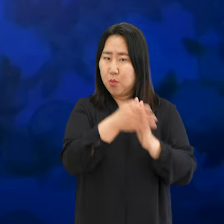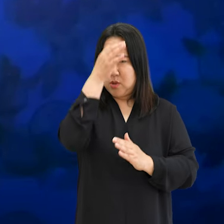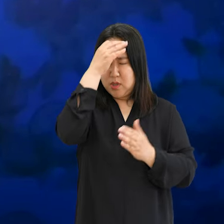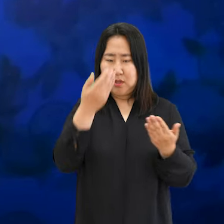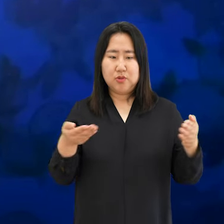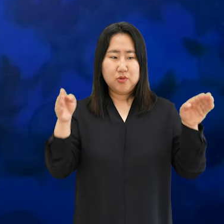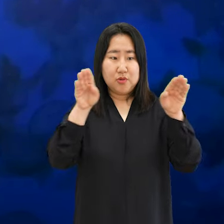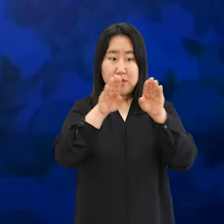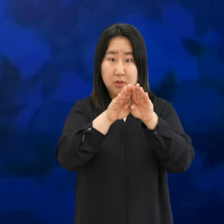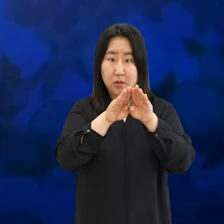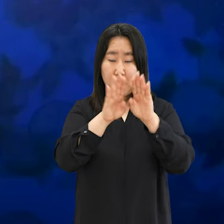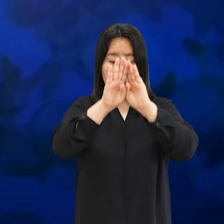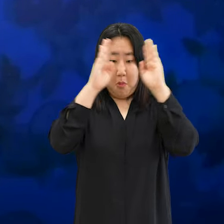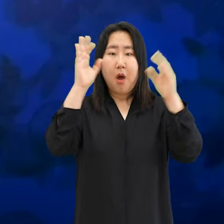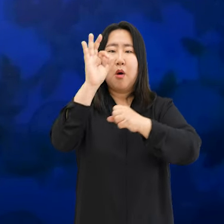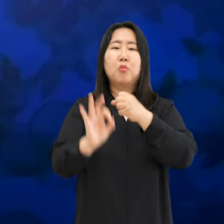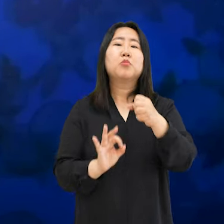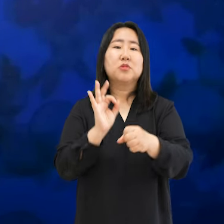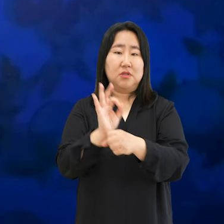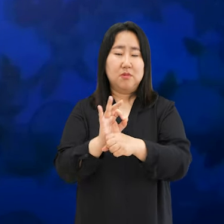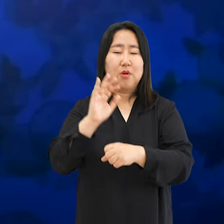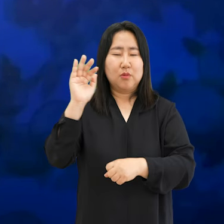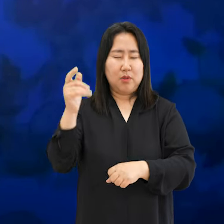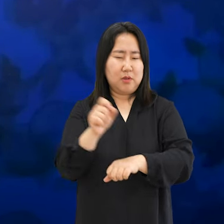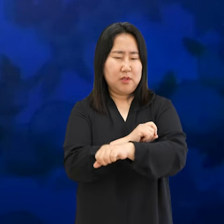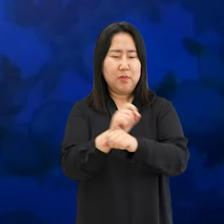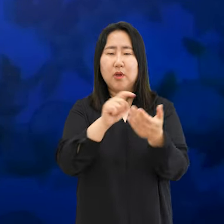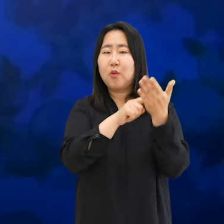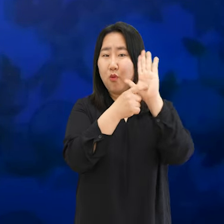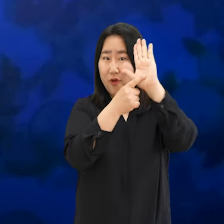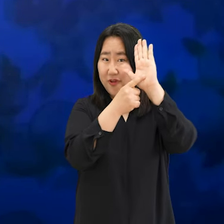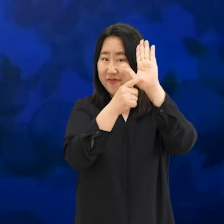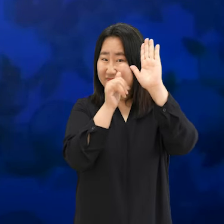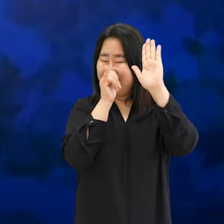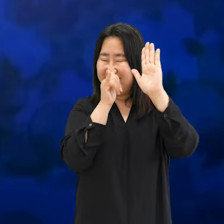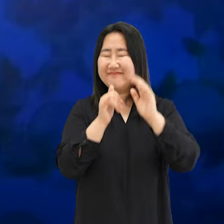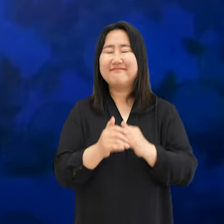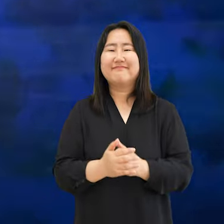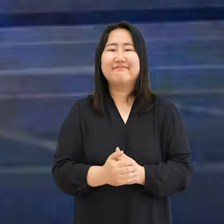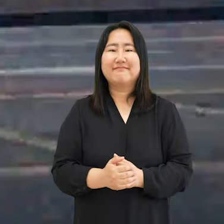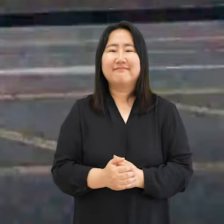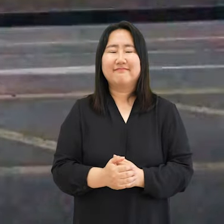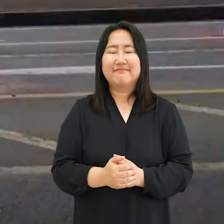서귀포 예술의 전당이 개관 10주년을 맞아 아주 특별한 공연을 준비했습니다.